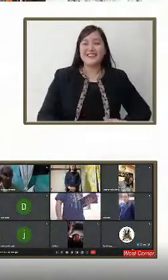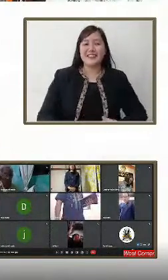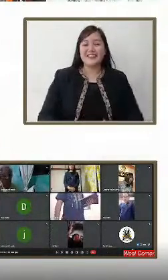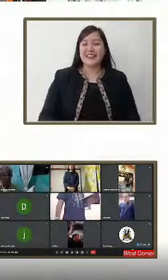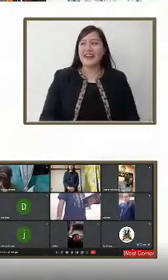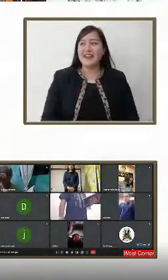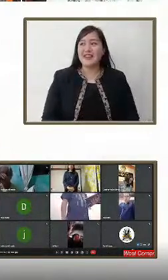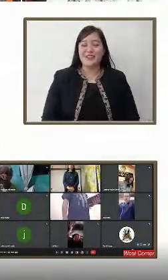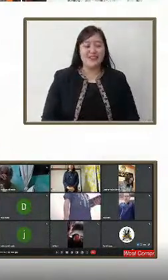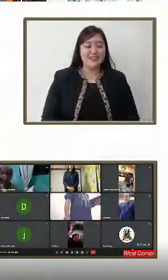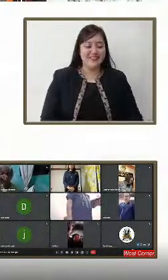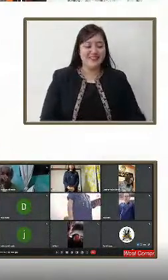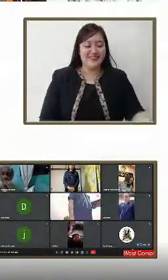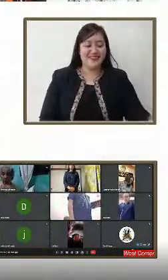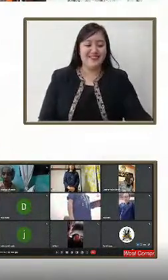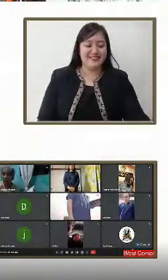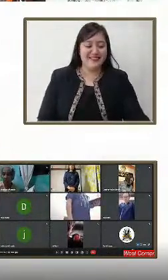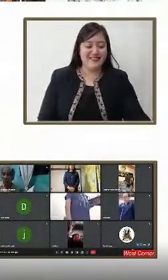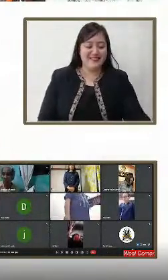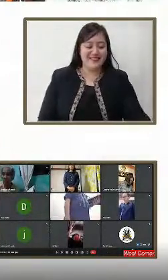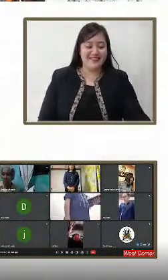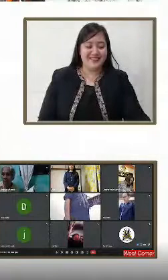dito.